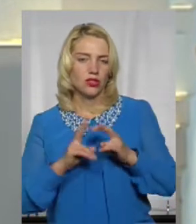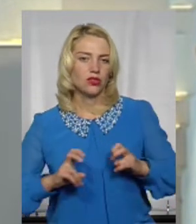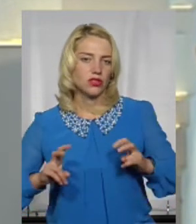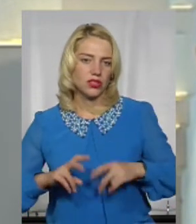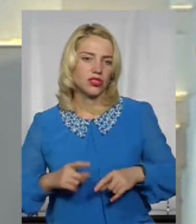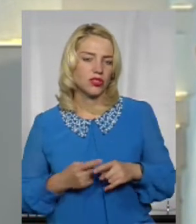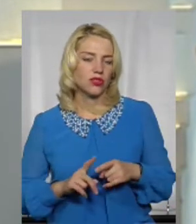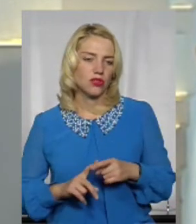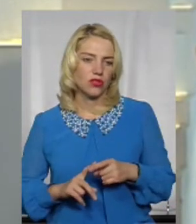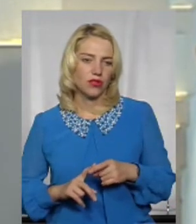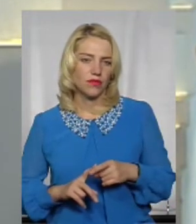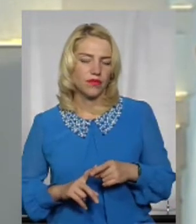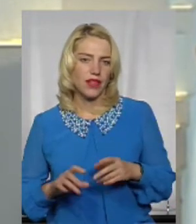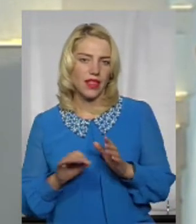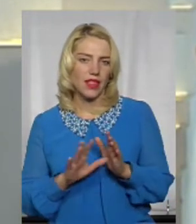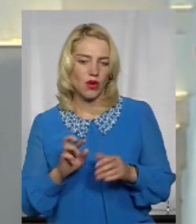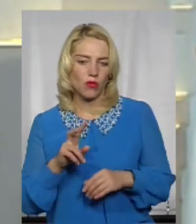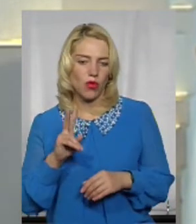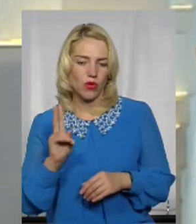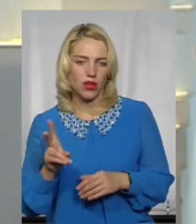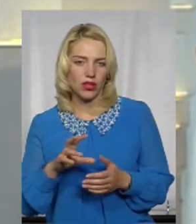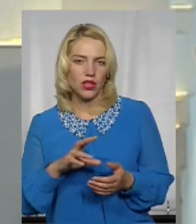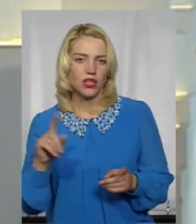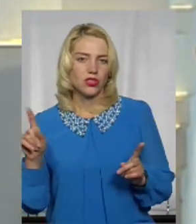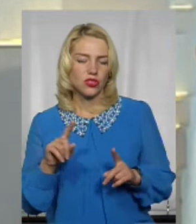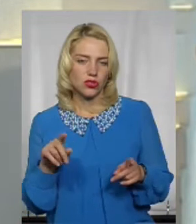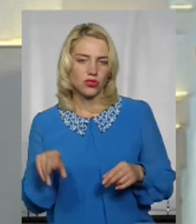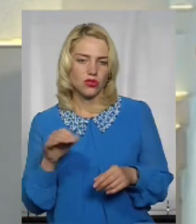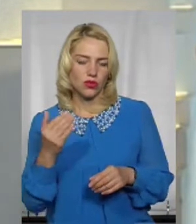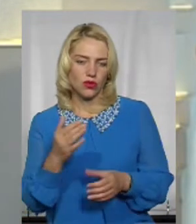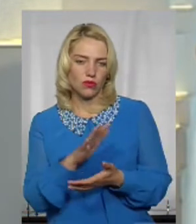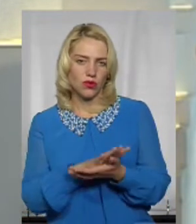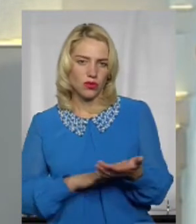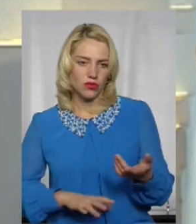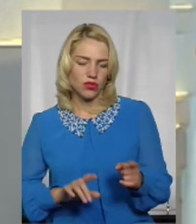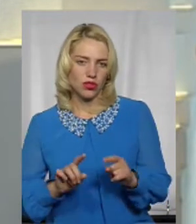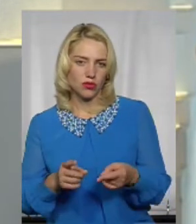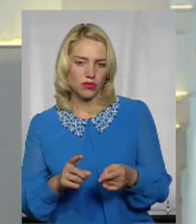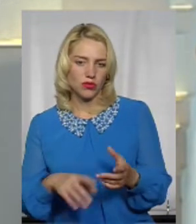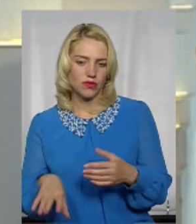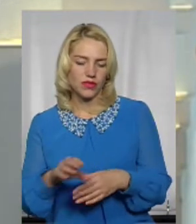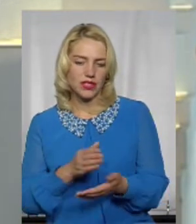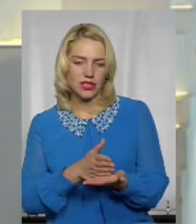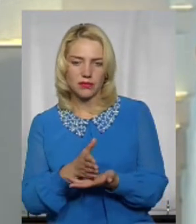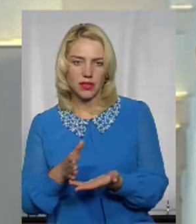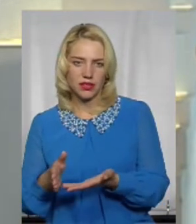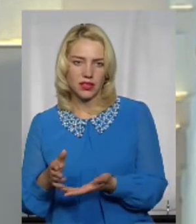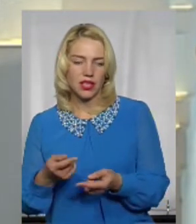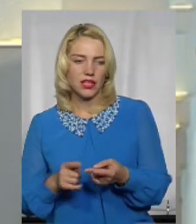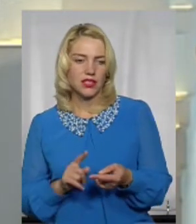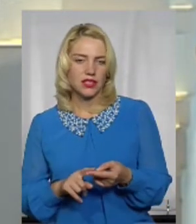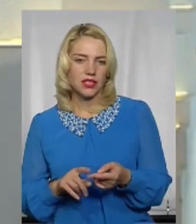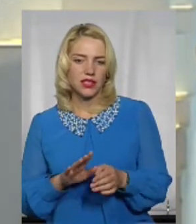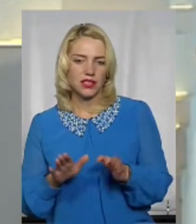досліджень того саме енергоблоку щодо його продовження. І тому всі експерти, а це